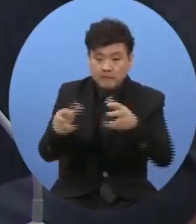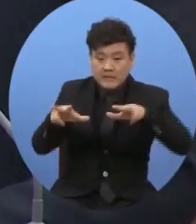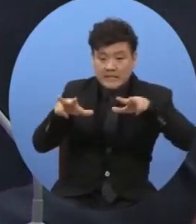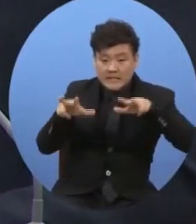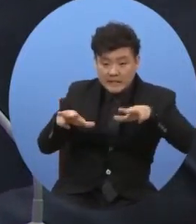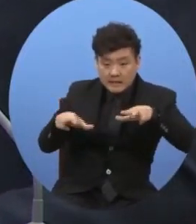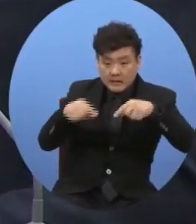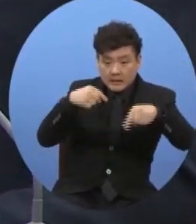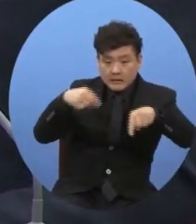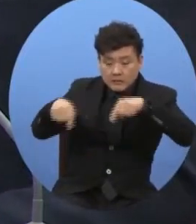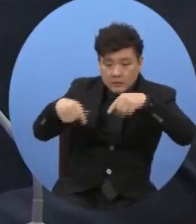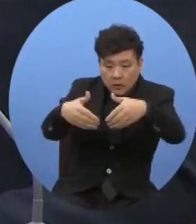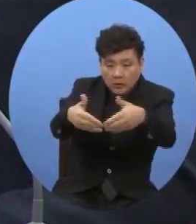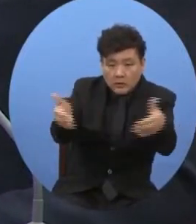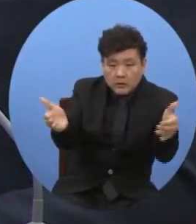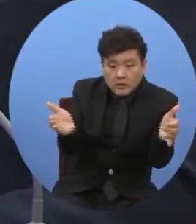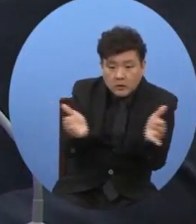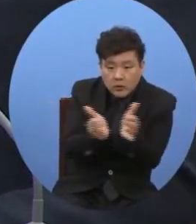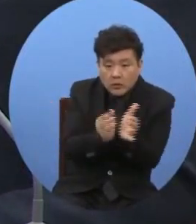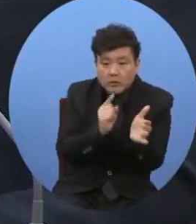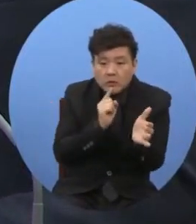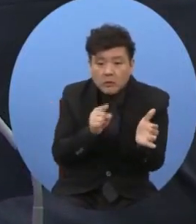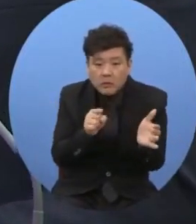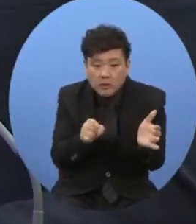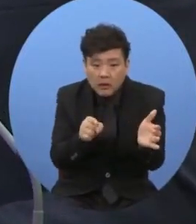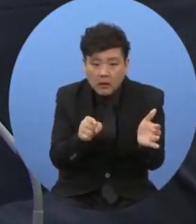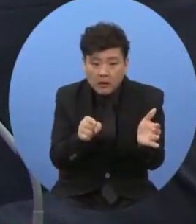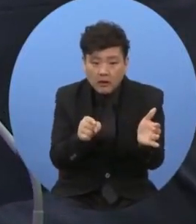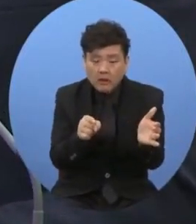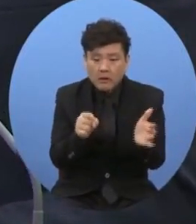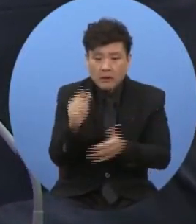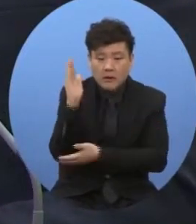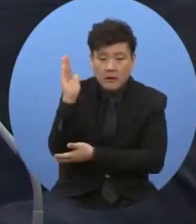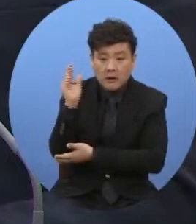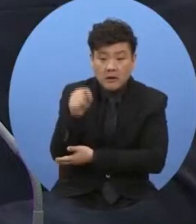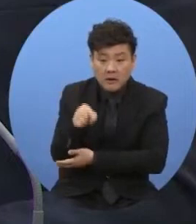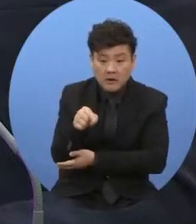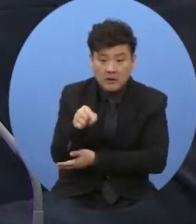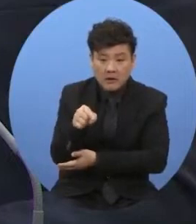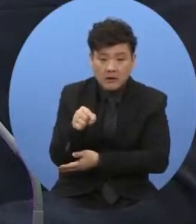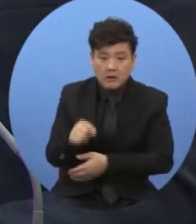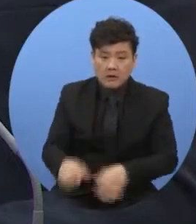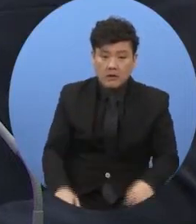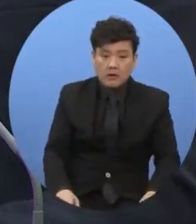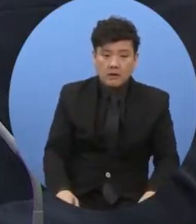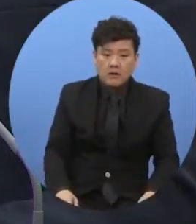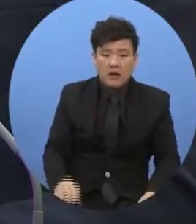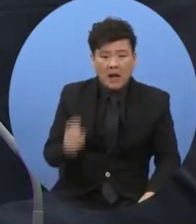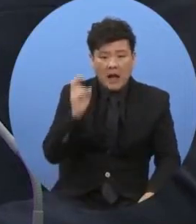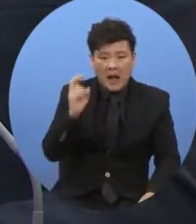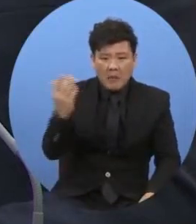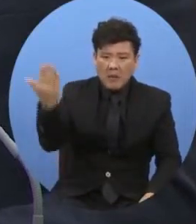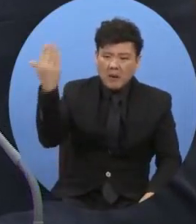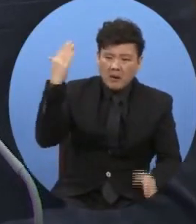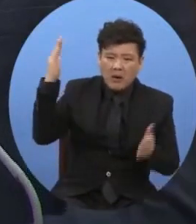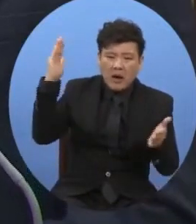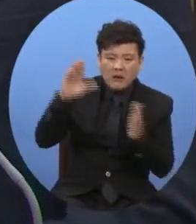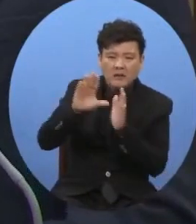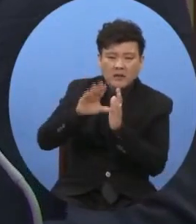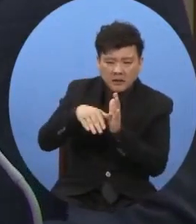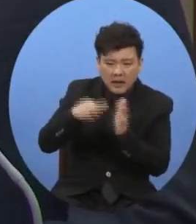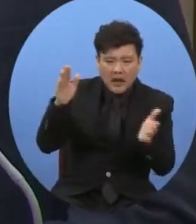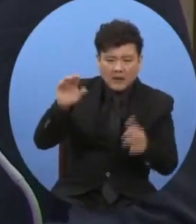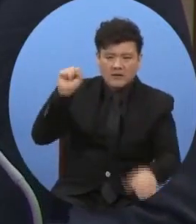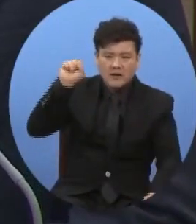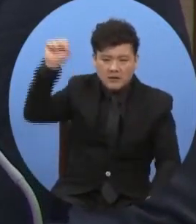지금 정치권에서 이야기되는 586, 686 얘기는 아마 학창 시절에 학생 운동을